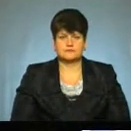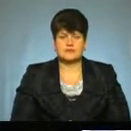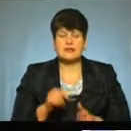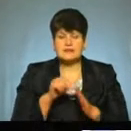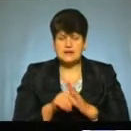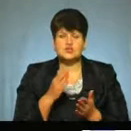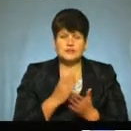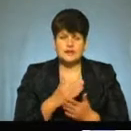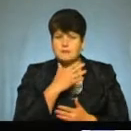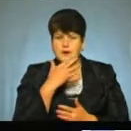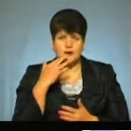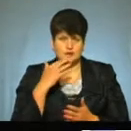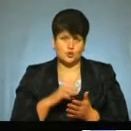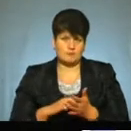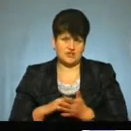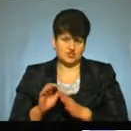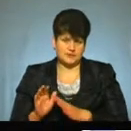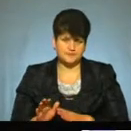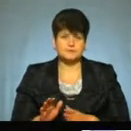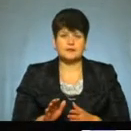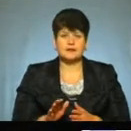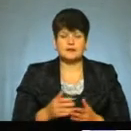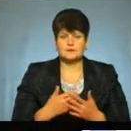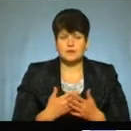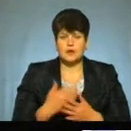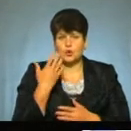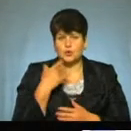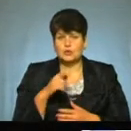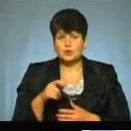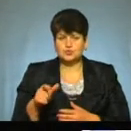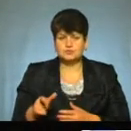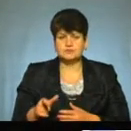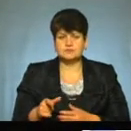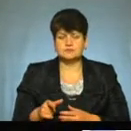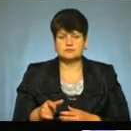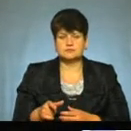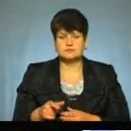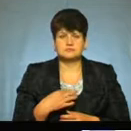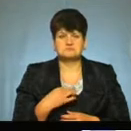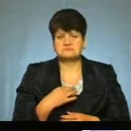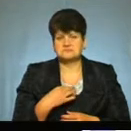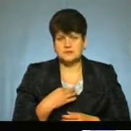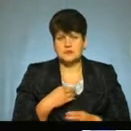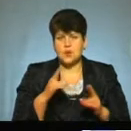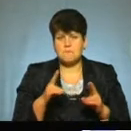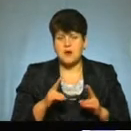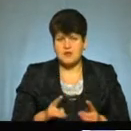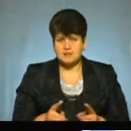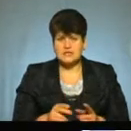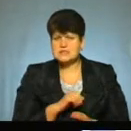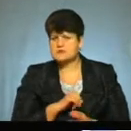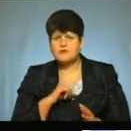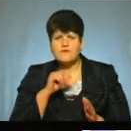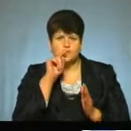Значить, є багато причин, скажімо, коли люди нехтують елементарними правилами. Ну, наприклад, самовільне втручання в